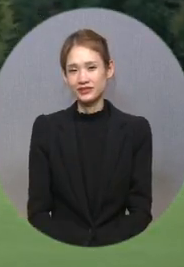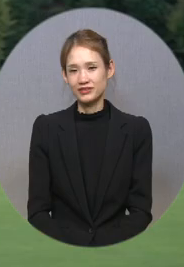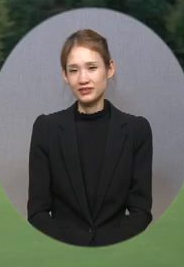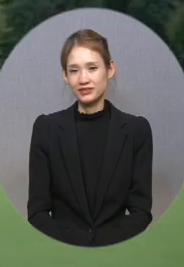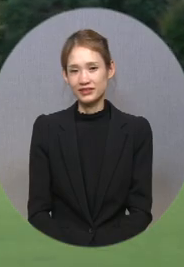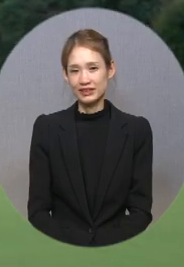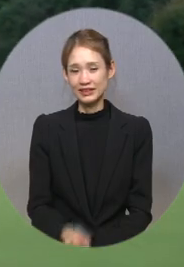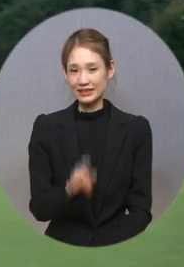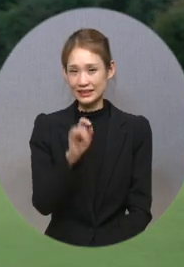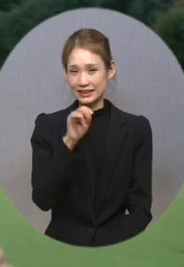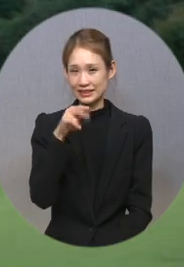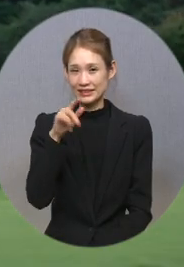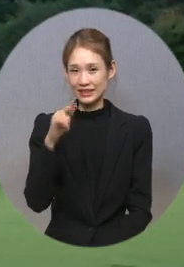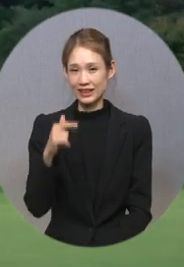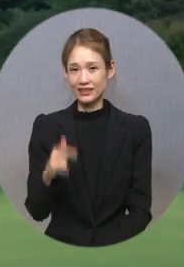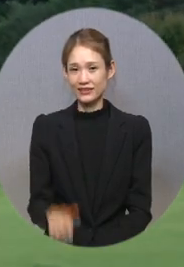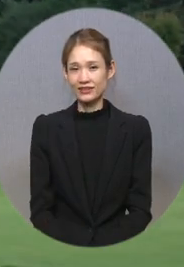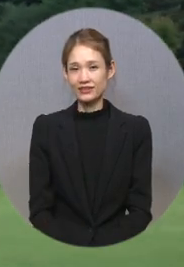티샷,